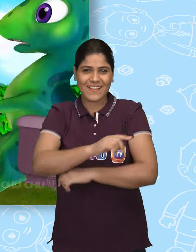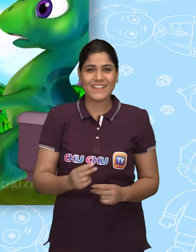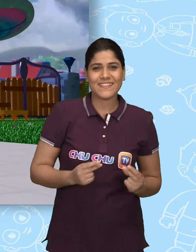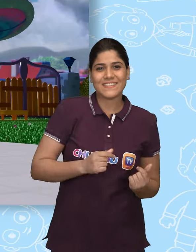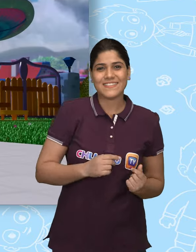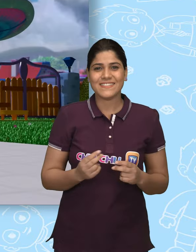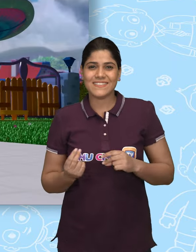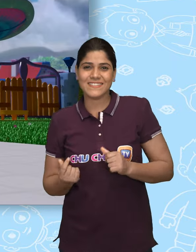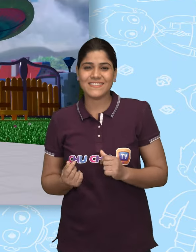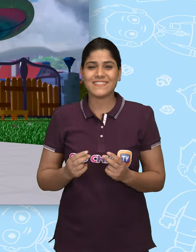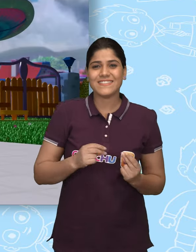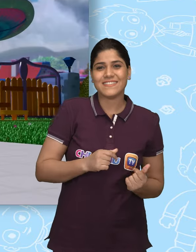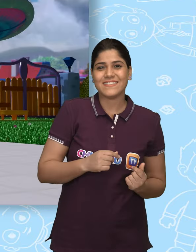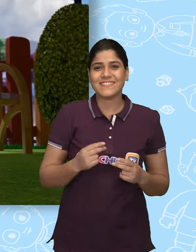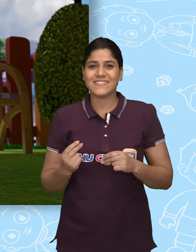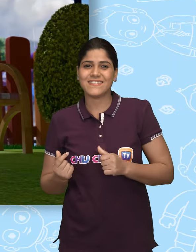दिन।